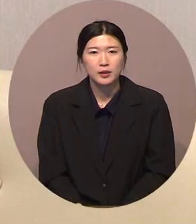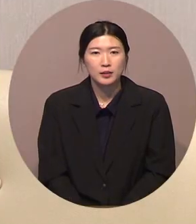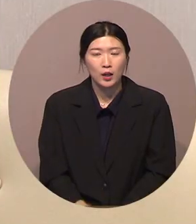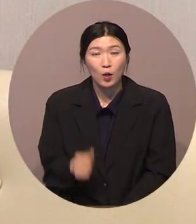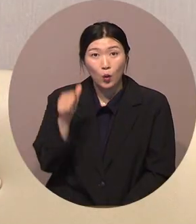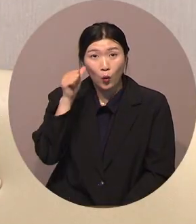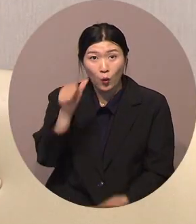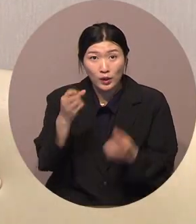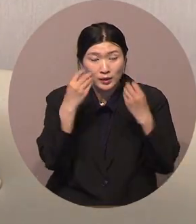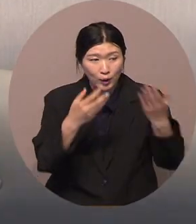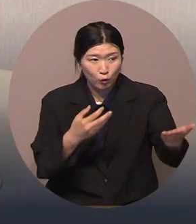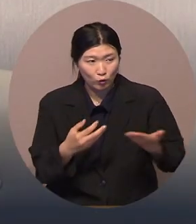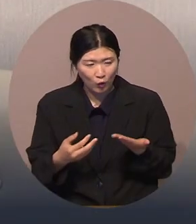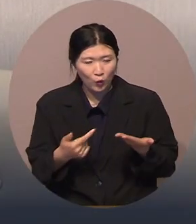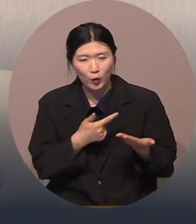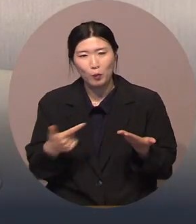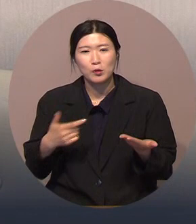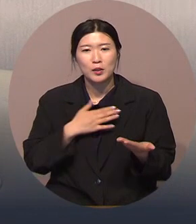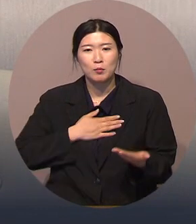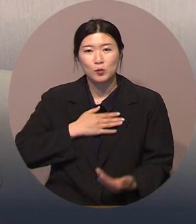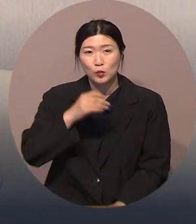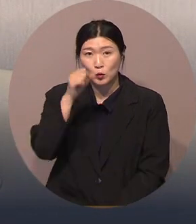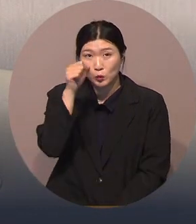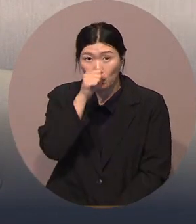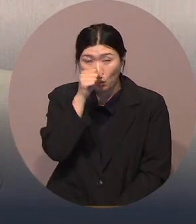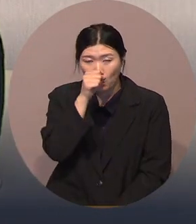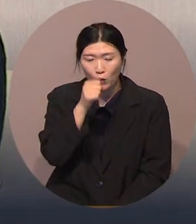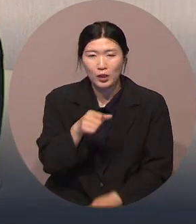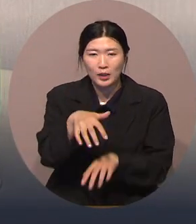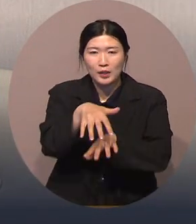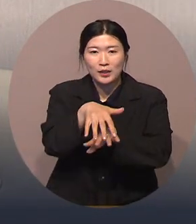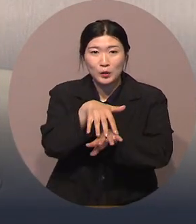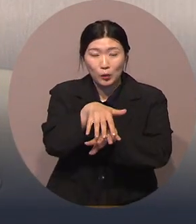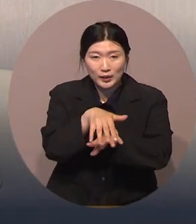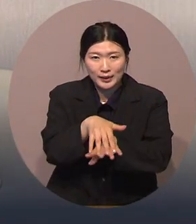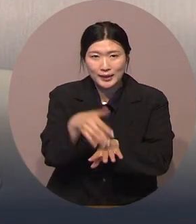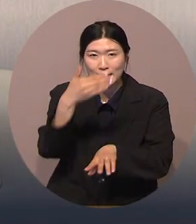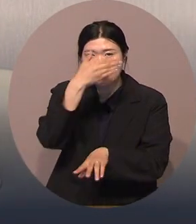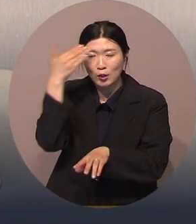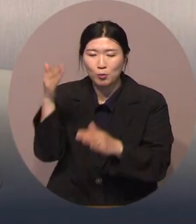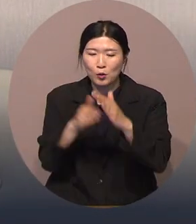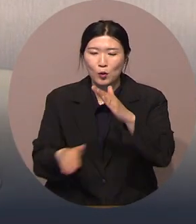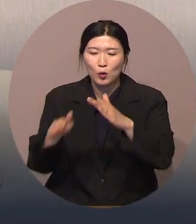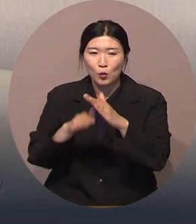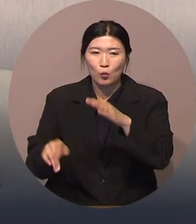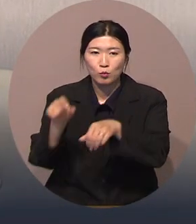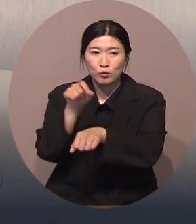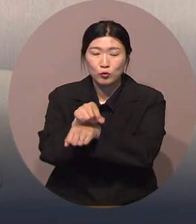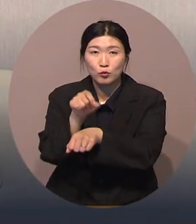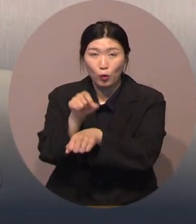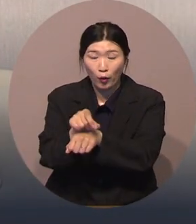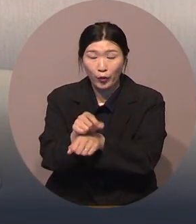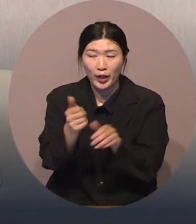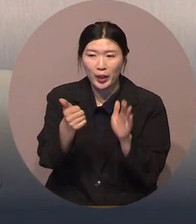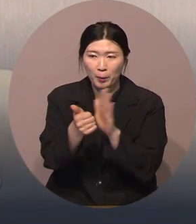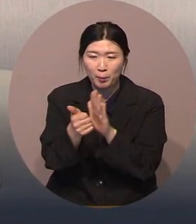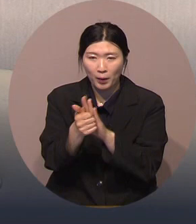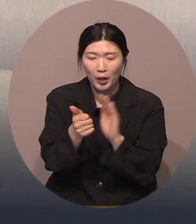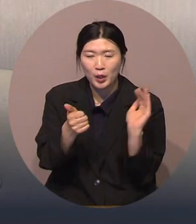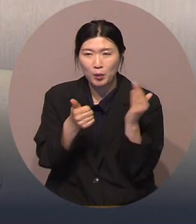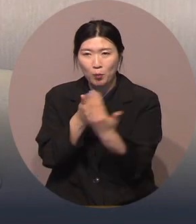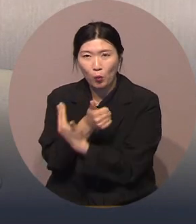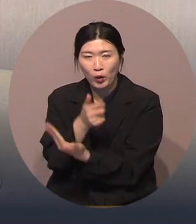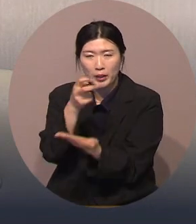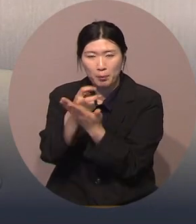이제 새로 생긴 것도 당연히 좋지만 아무래도 조직적인 차원에서 이제 저연차 공무원들 대상으로 이렇게 좀 노력도 하고